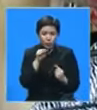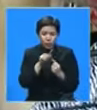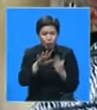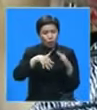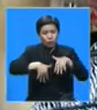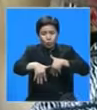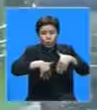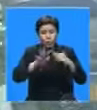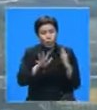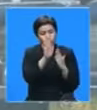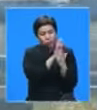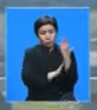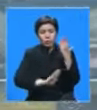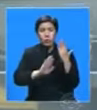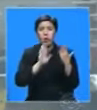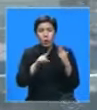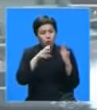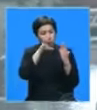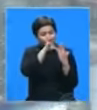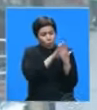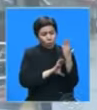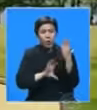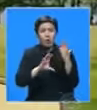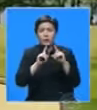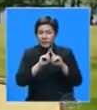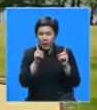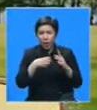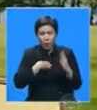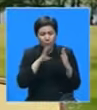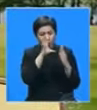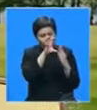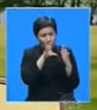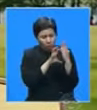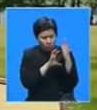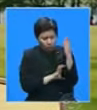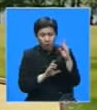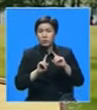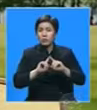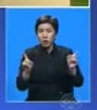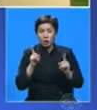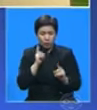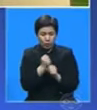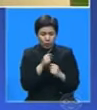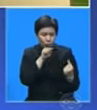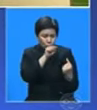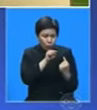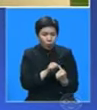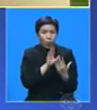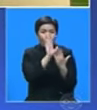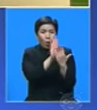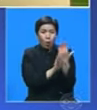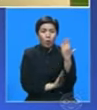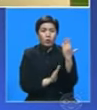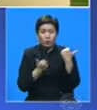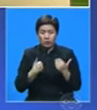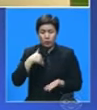อบสนองต่อความต้องการที่แตกต่างกันของประชาชนทุกกลุ่มทุกภูมิภาคอย่างเท่าเทียมทั่วถึงโดยเร็วที่สุดนะครับสำหรับการดำเนินงานของ